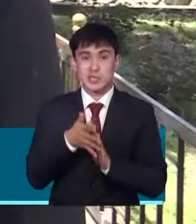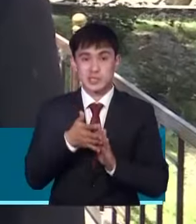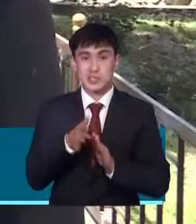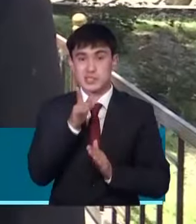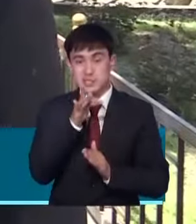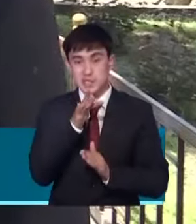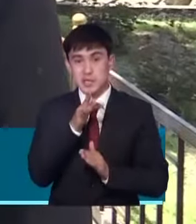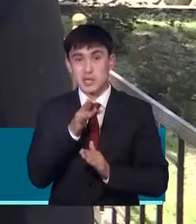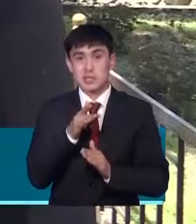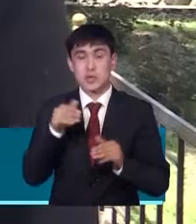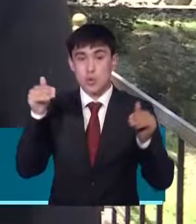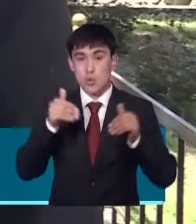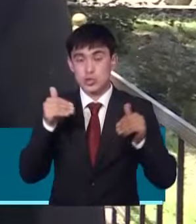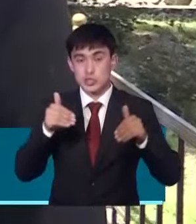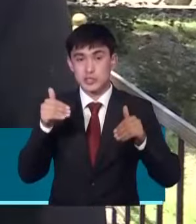барысында, одан кейін жаңағы